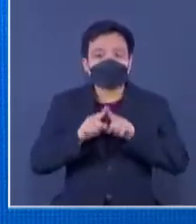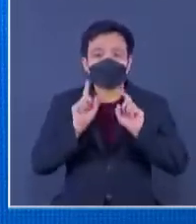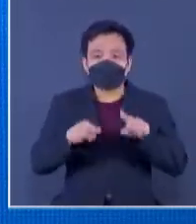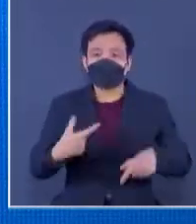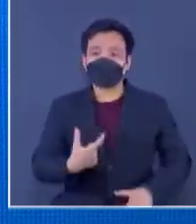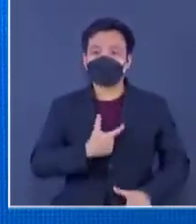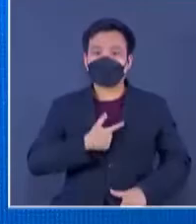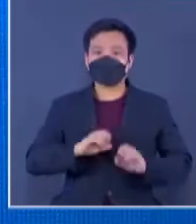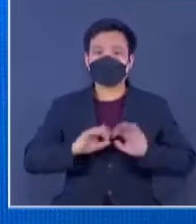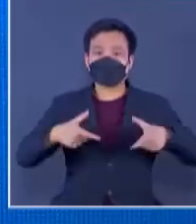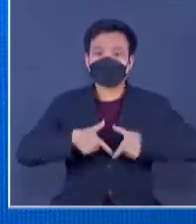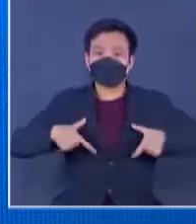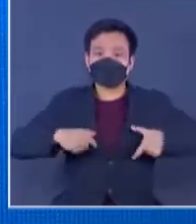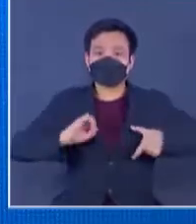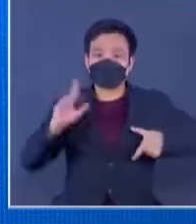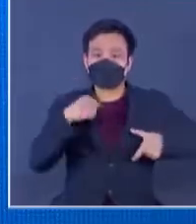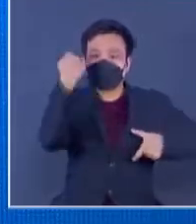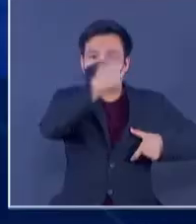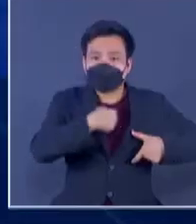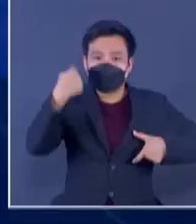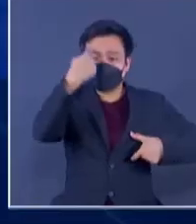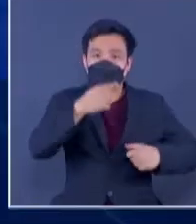ชัดเจนว่าใครเป็นใครเหมือนในภาพนี้ครับ